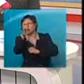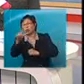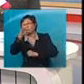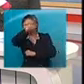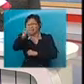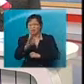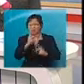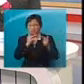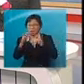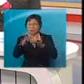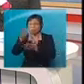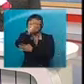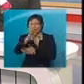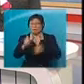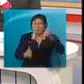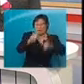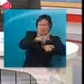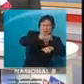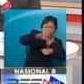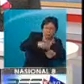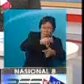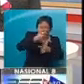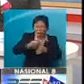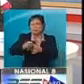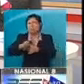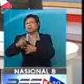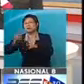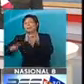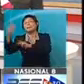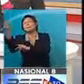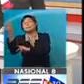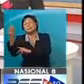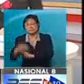pernah berkata demikian sama ada di Mahkamah atau di tempat